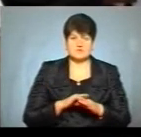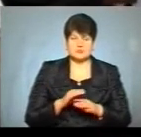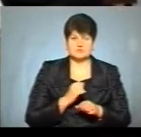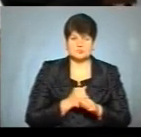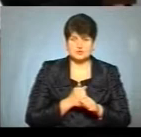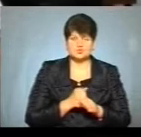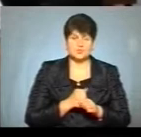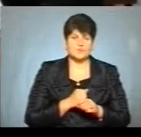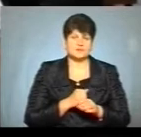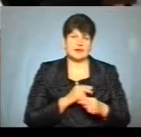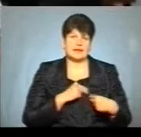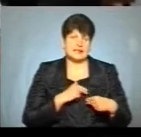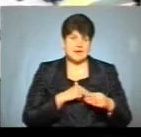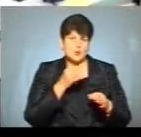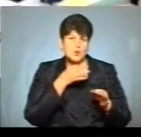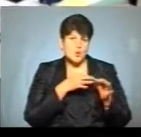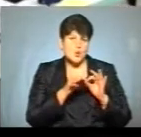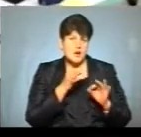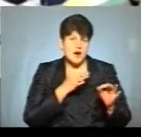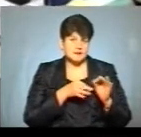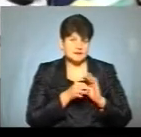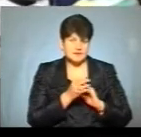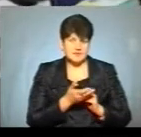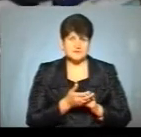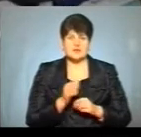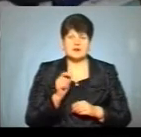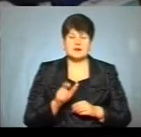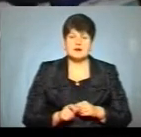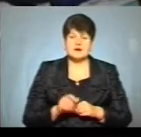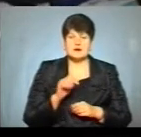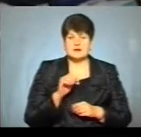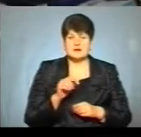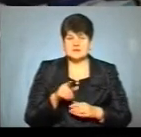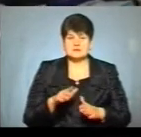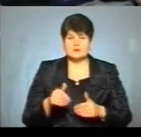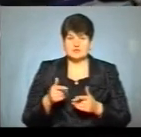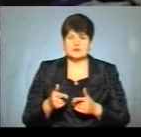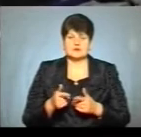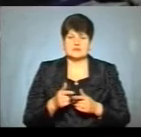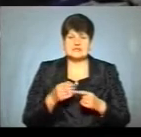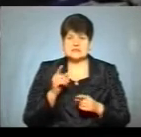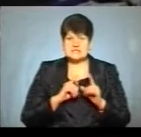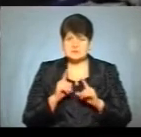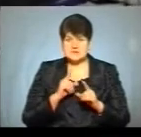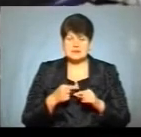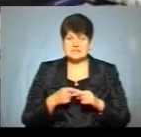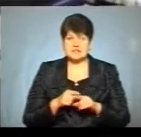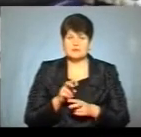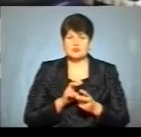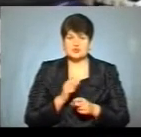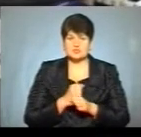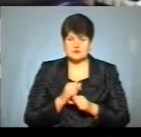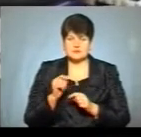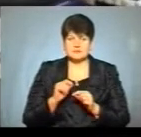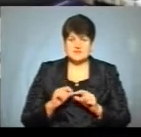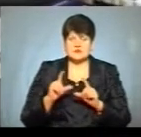функцію кар'єрного радника. Анастасія Василівна, я вам запропоную сьогодні семінар з техніки пошуку роботи, як пошукати, щоб ви